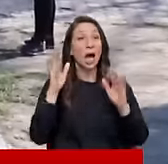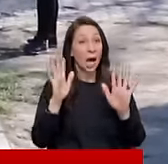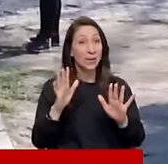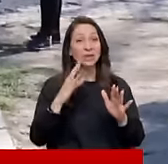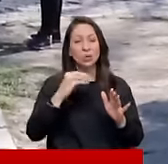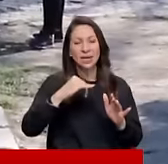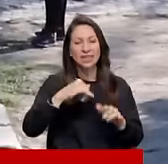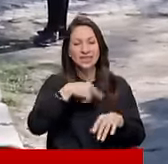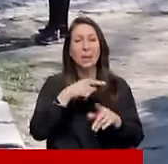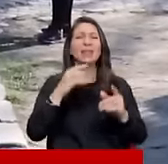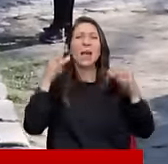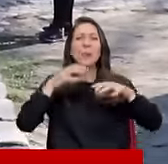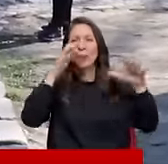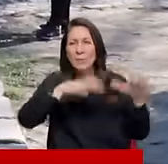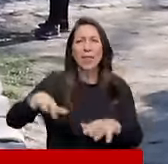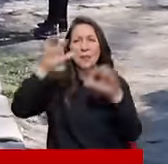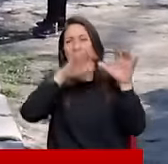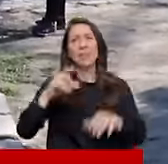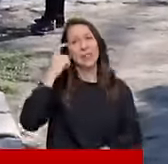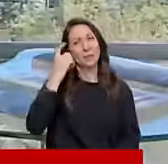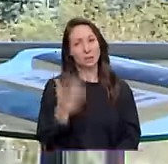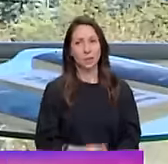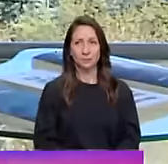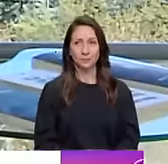kısa süreli yağmur geçişleri olacağı tahmin ediliyor.